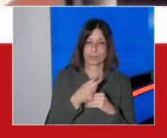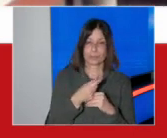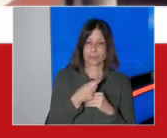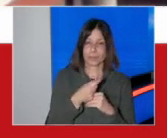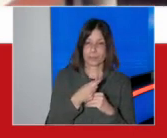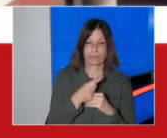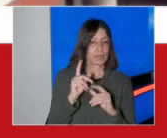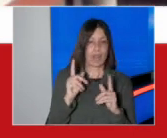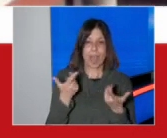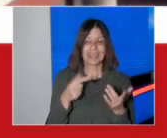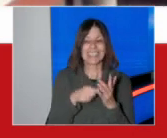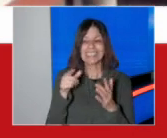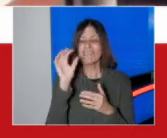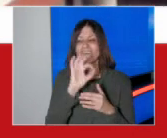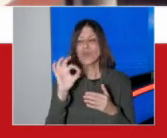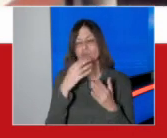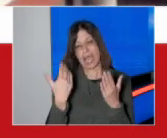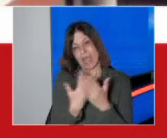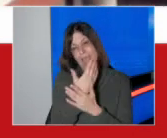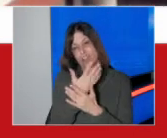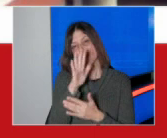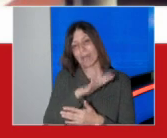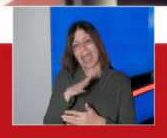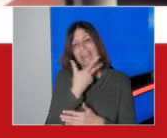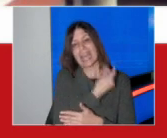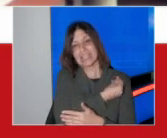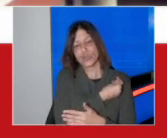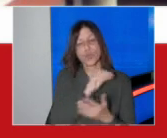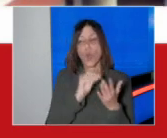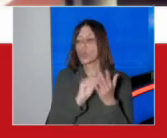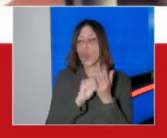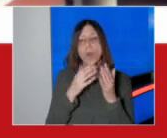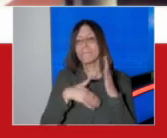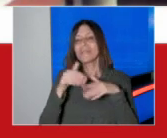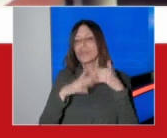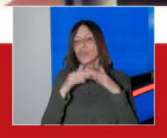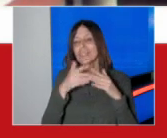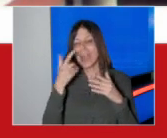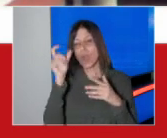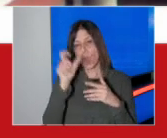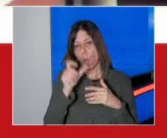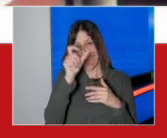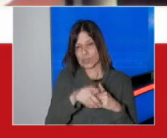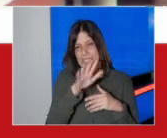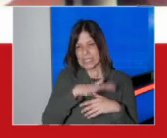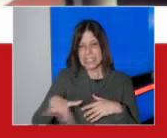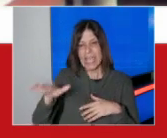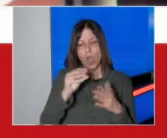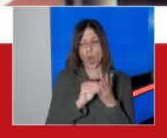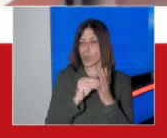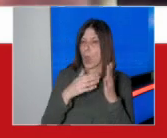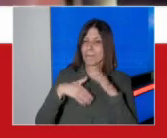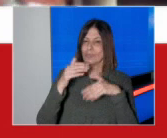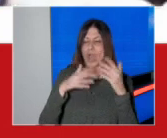הלאה. למה? כי זה וירוס חדש, ומערכת החיסון שלנו עוד לא בנויה, אני מדבר ברמת האוכלוסייה, לא ברמת הפרט, עוד לא